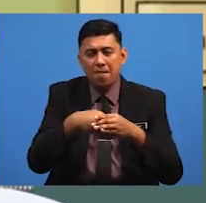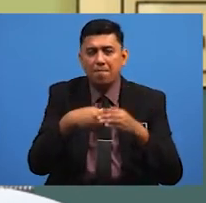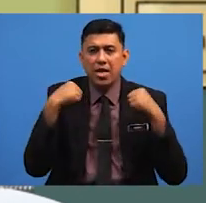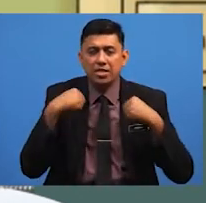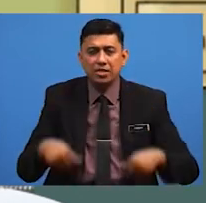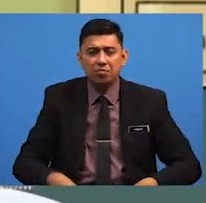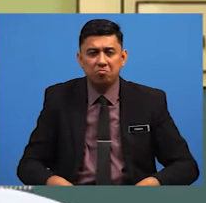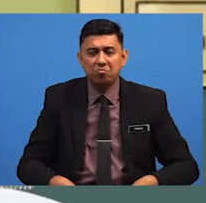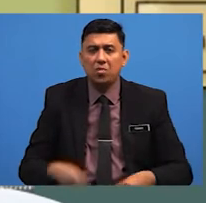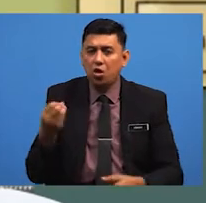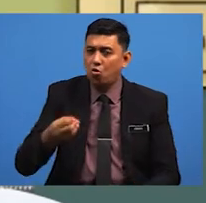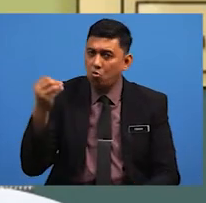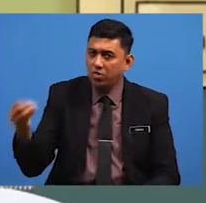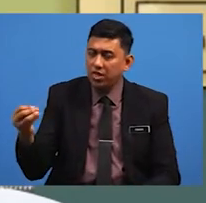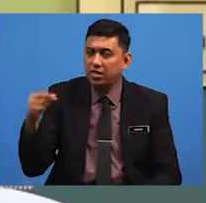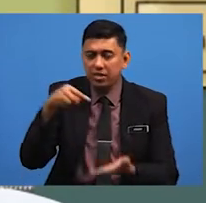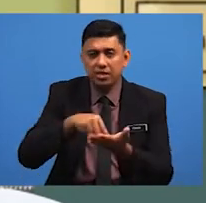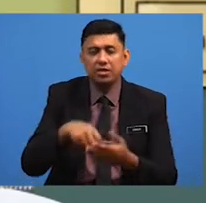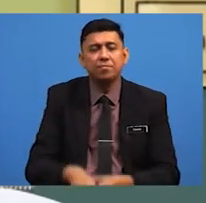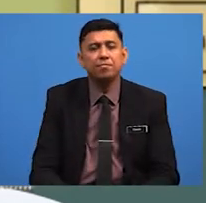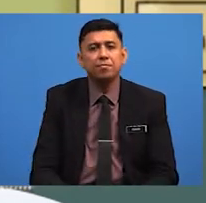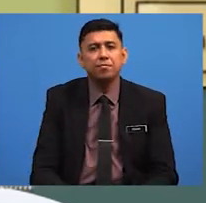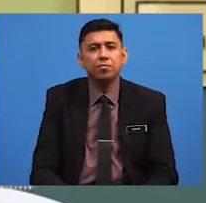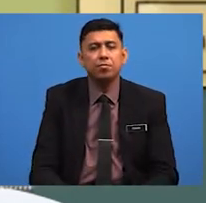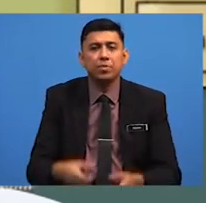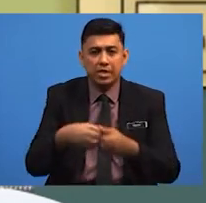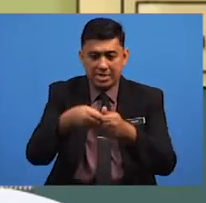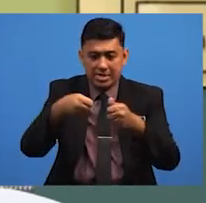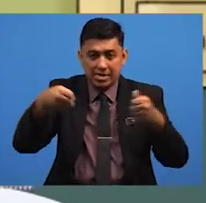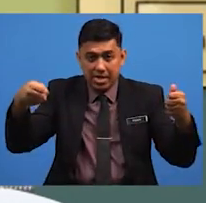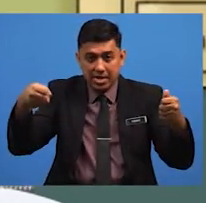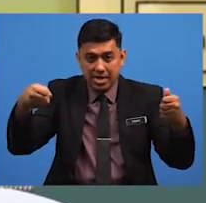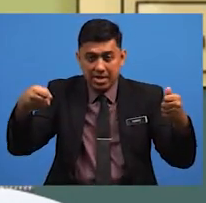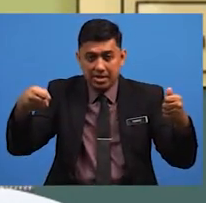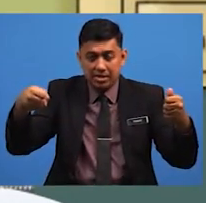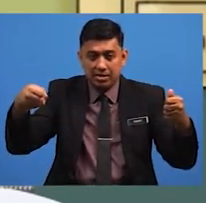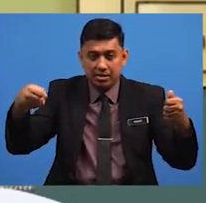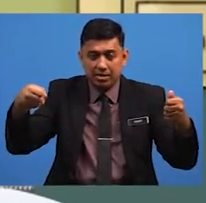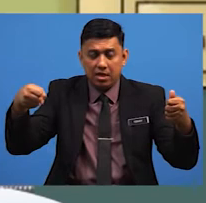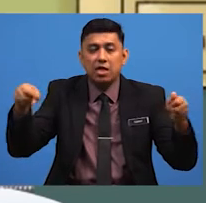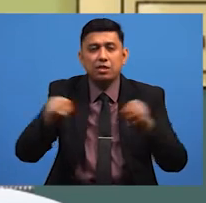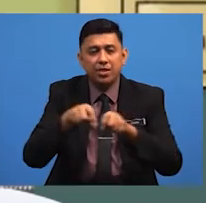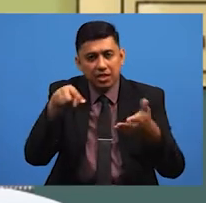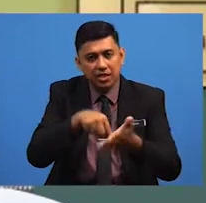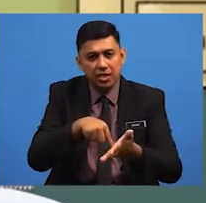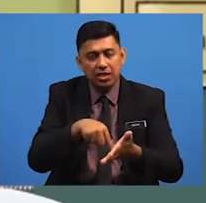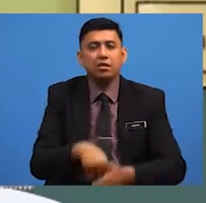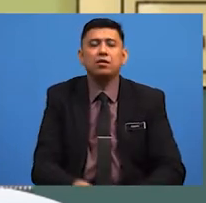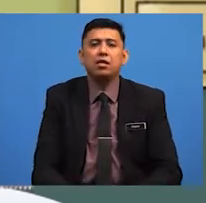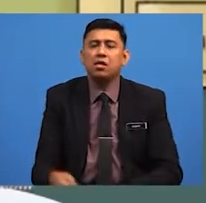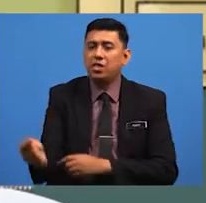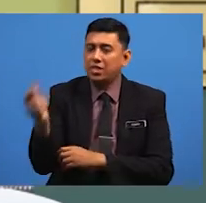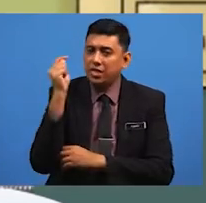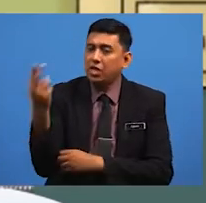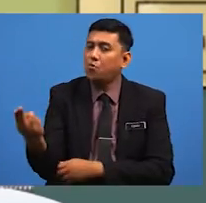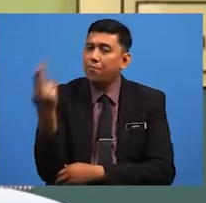suatu objek atau gelang getah Ini ambil ecek renggangkan seperti ini satu